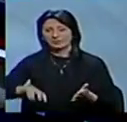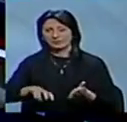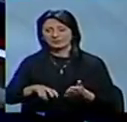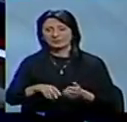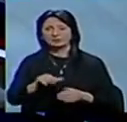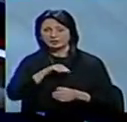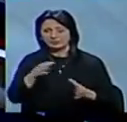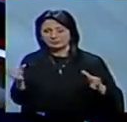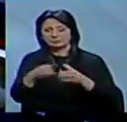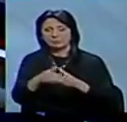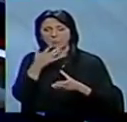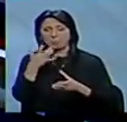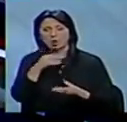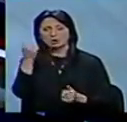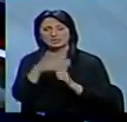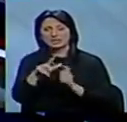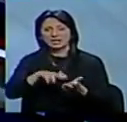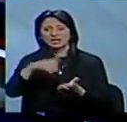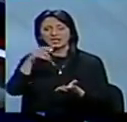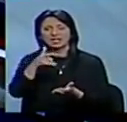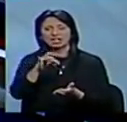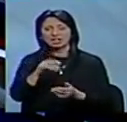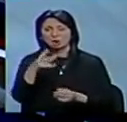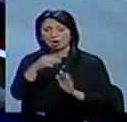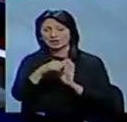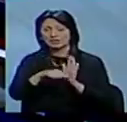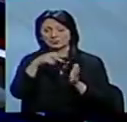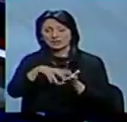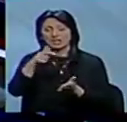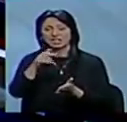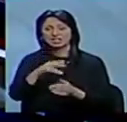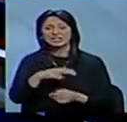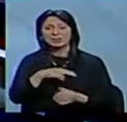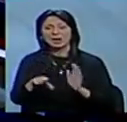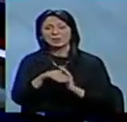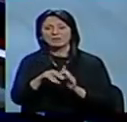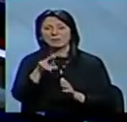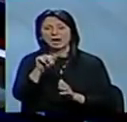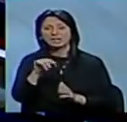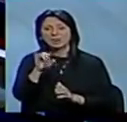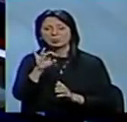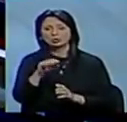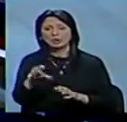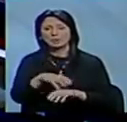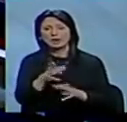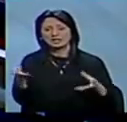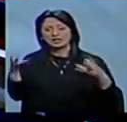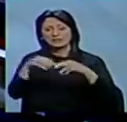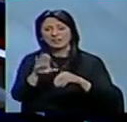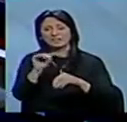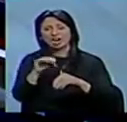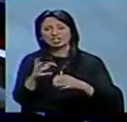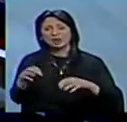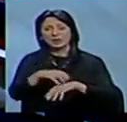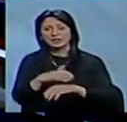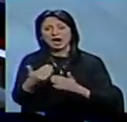და ჩამოაყალიბა ახალი პოლიტიკური ცენტრი გირჩი. 2016 წელს გირჩი საპარლამენტო არჩევნებში პატა ბურჭულაძის პარტიას თან გიორგი ვაშაძის